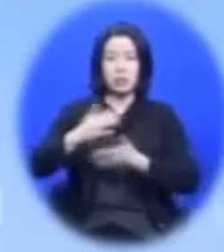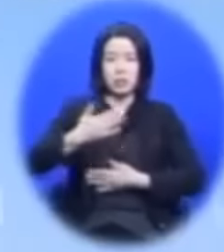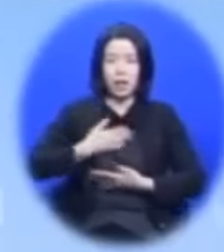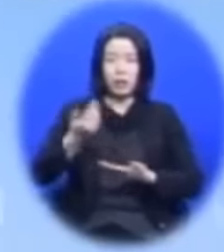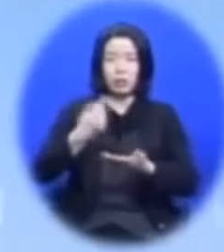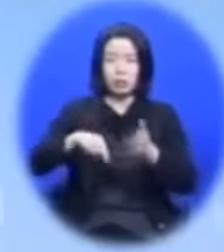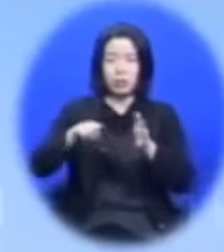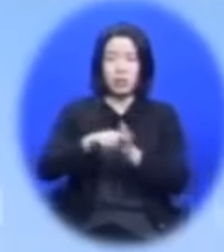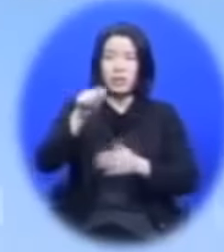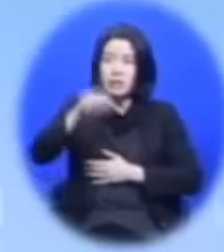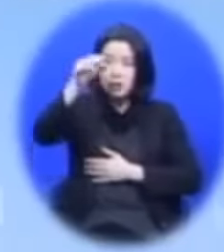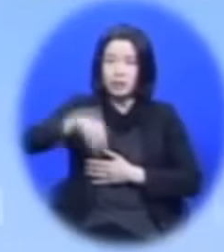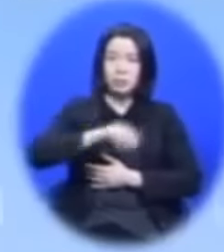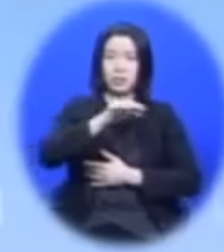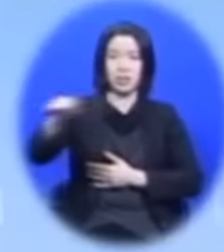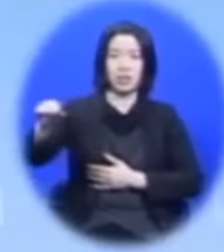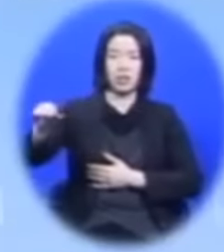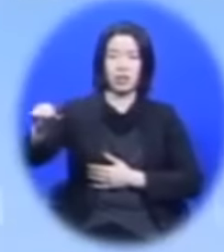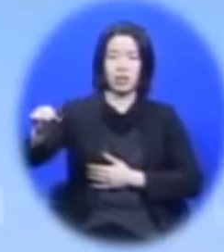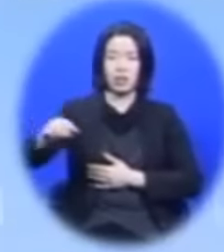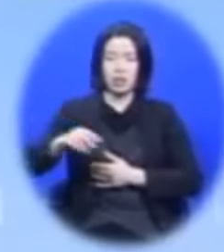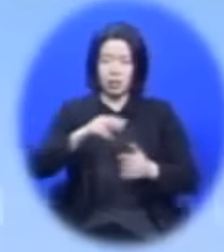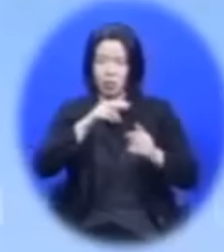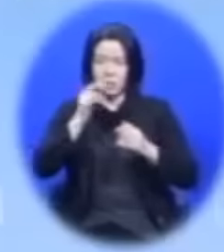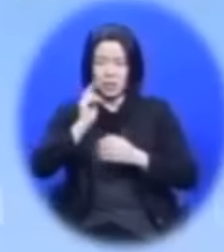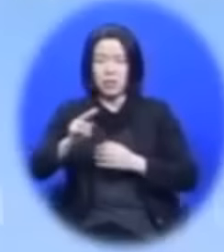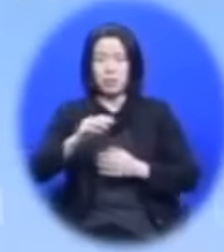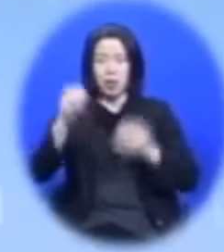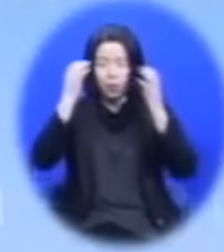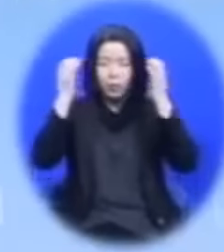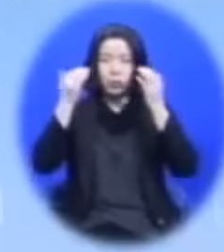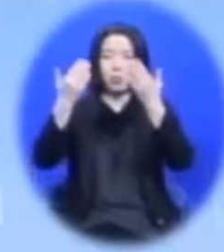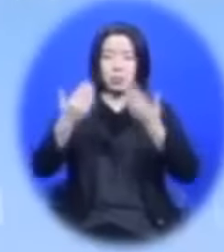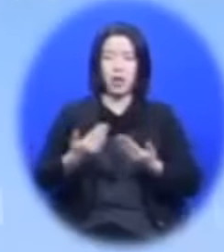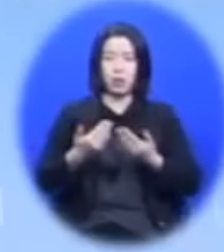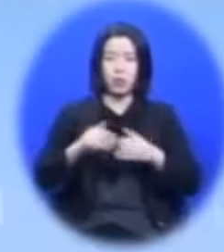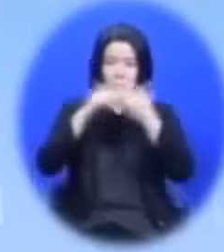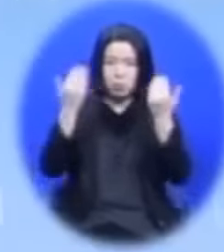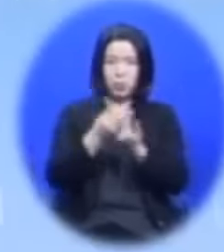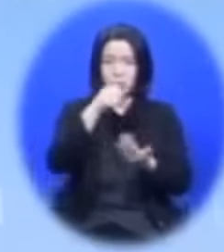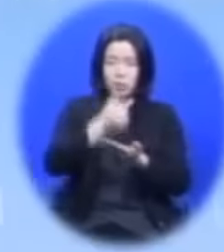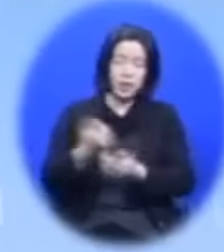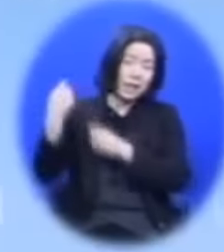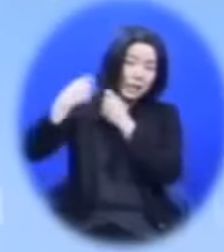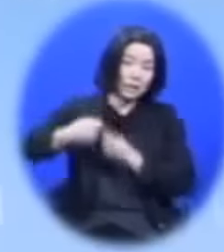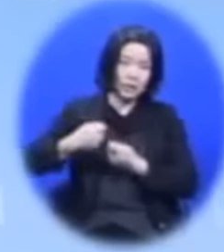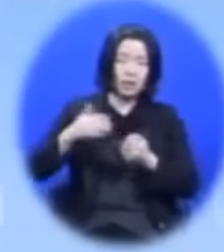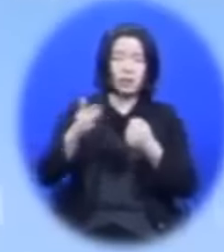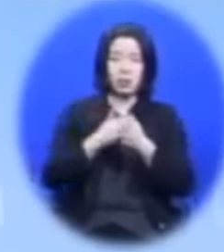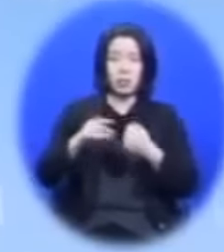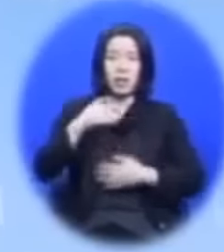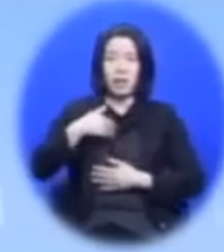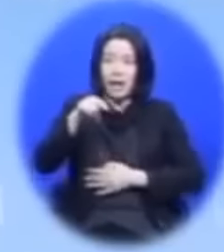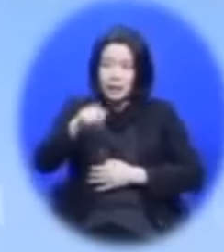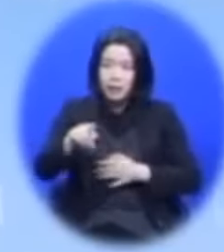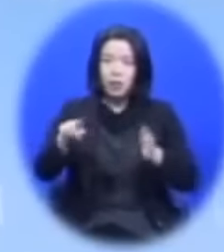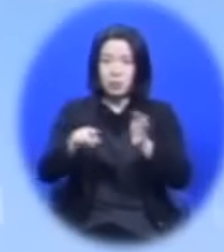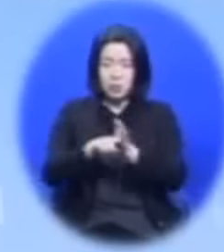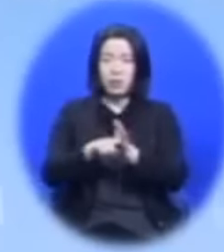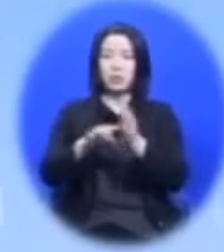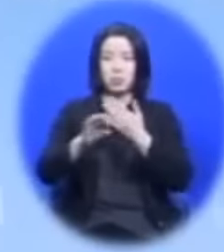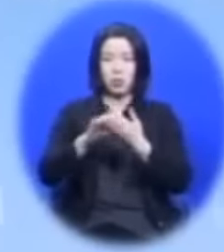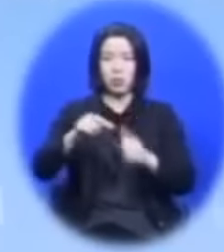그 십자가에 끔찍한 고통을 당하시고 모든 죄를 지셨기에 내가 그것을 믿으면 구원